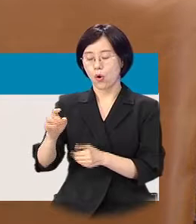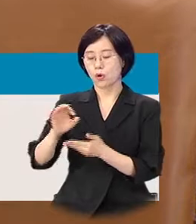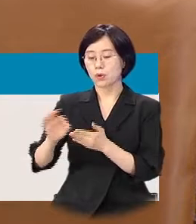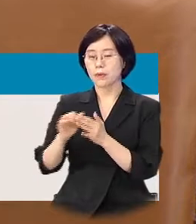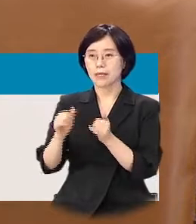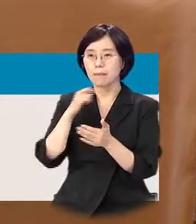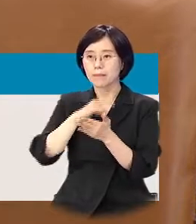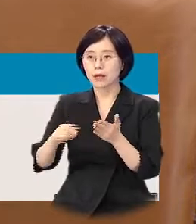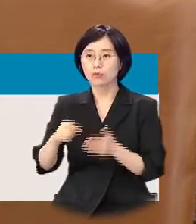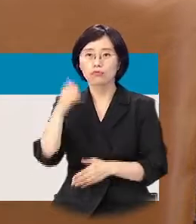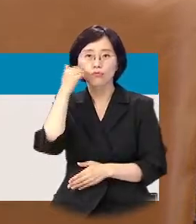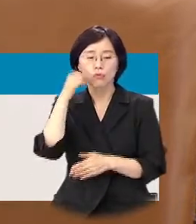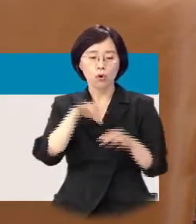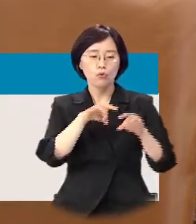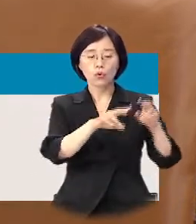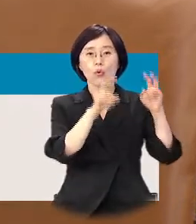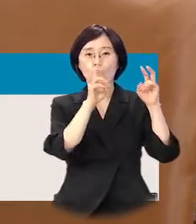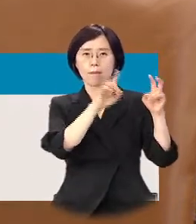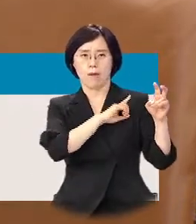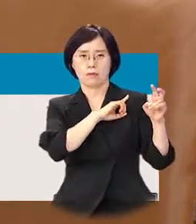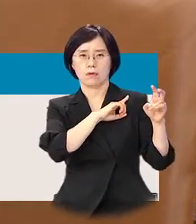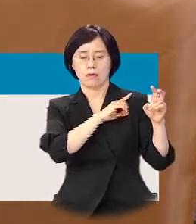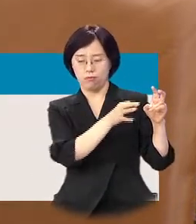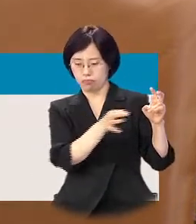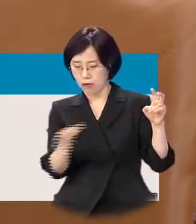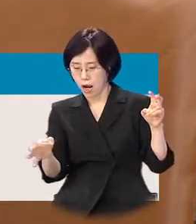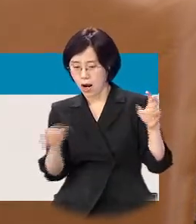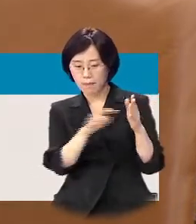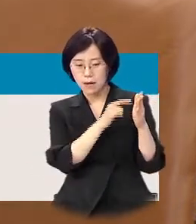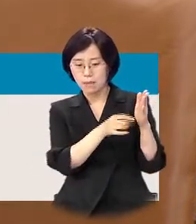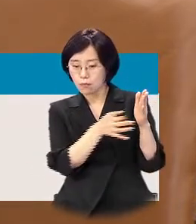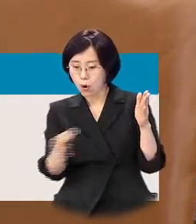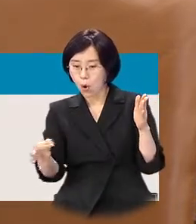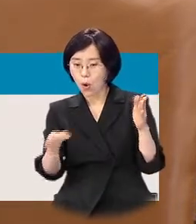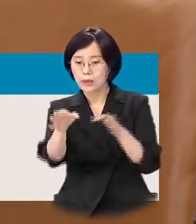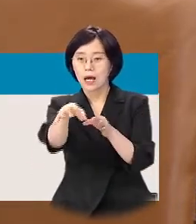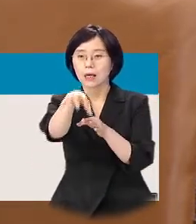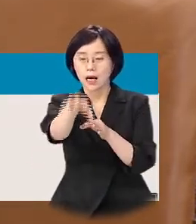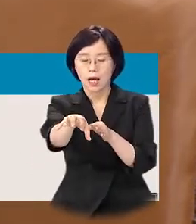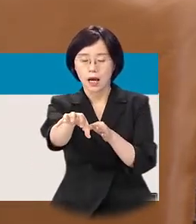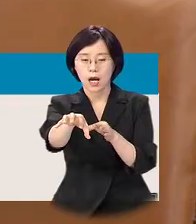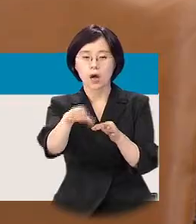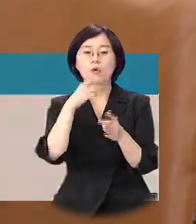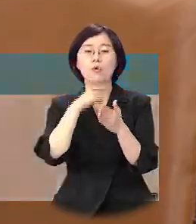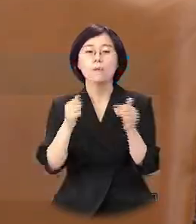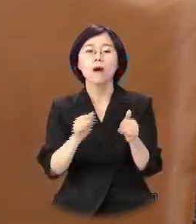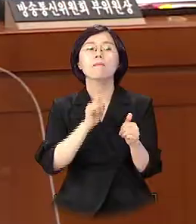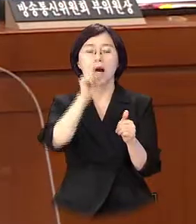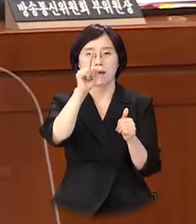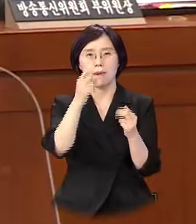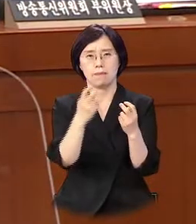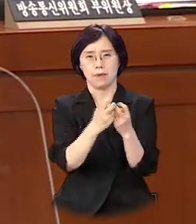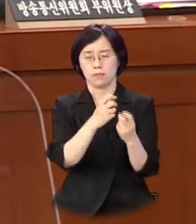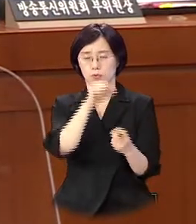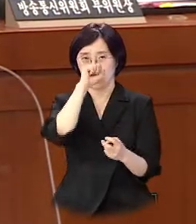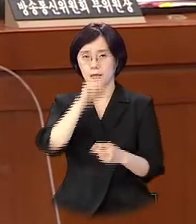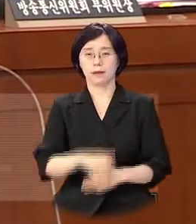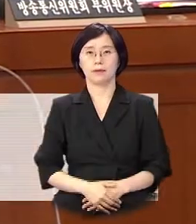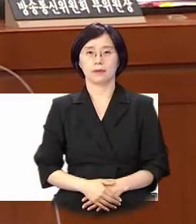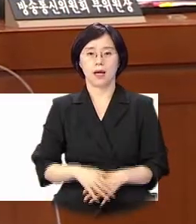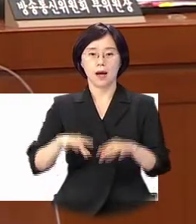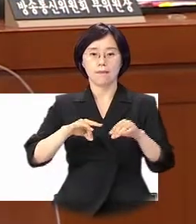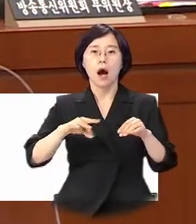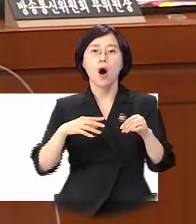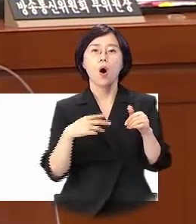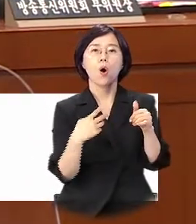보상은 통신업자가 먼저 하고 대리점의 통신사업자가 구상권을 청구하는 방식을. 이에 대해